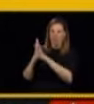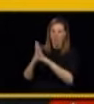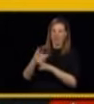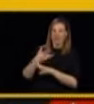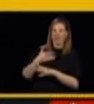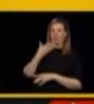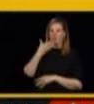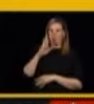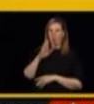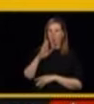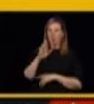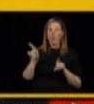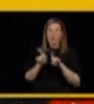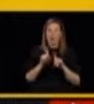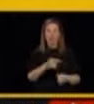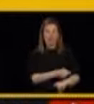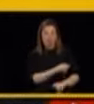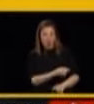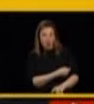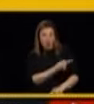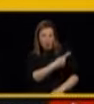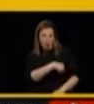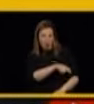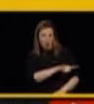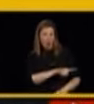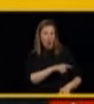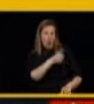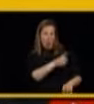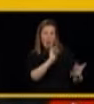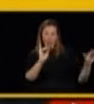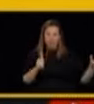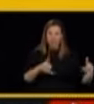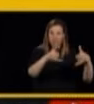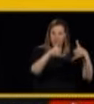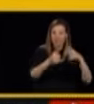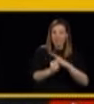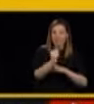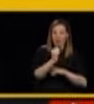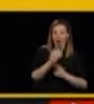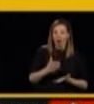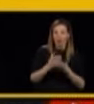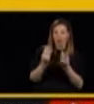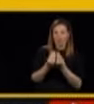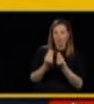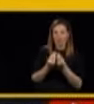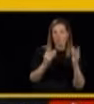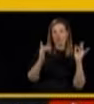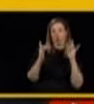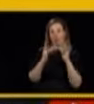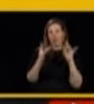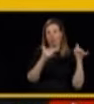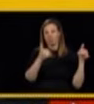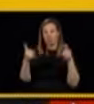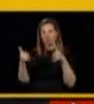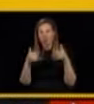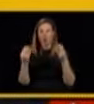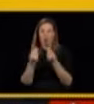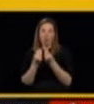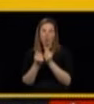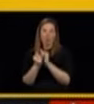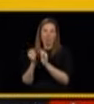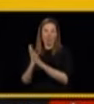dire aussi que les médecins, les cliniciens, par la téléconsultation ou le téléphone, ont été en constant contact avec